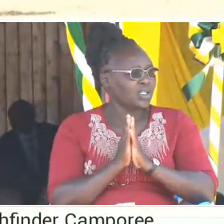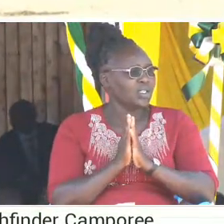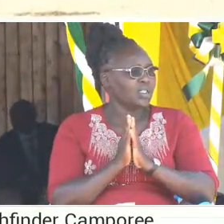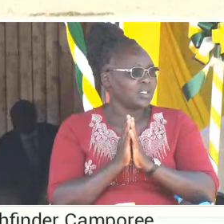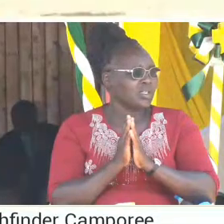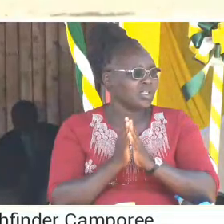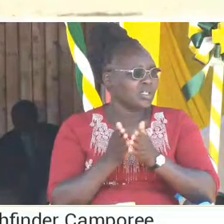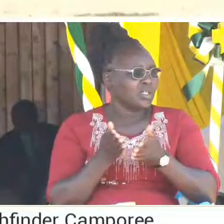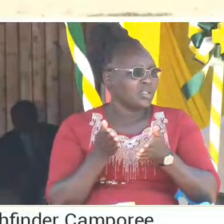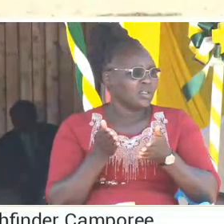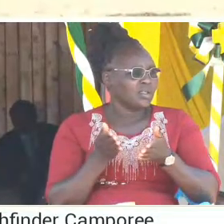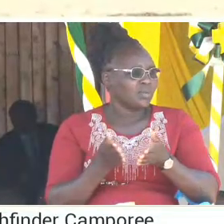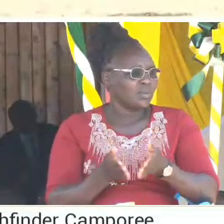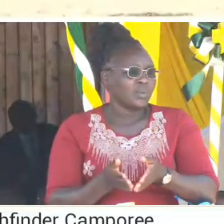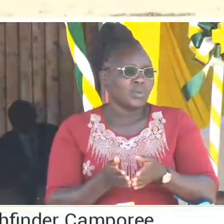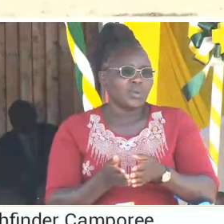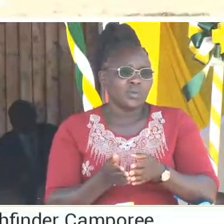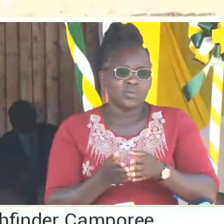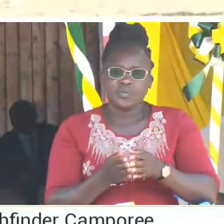tunarudi,